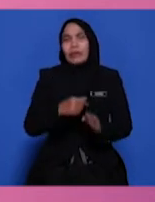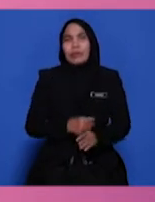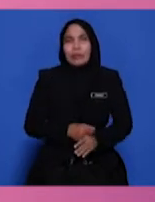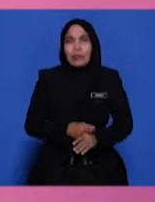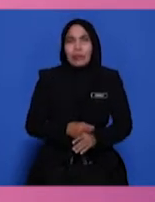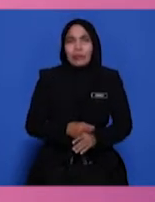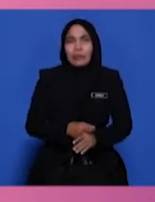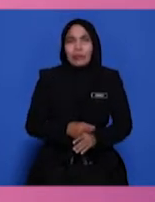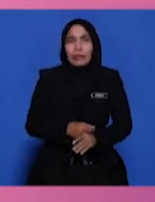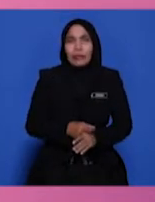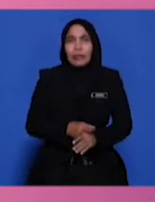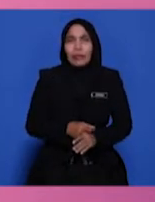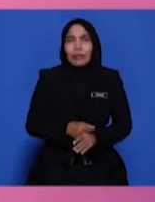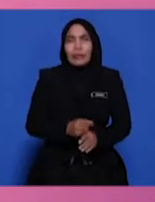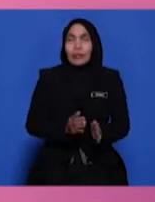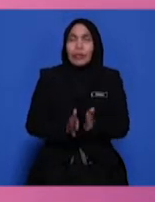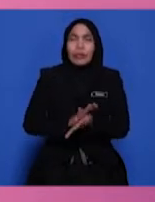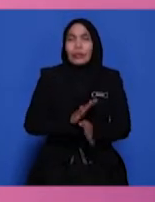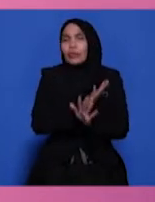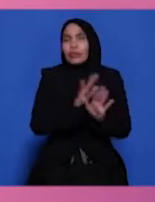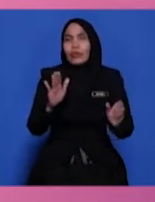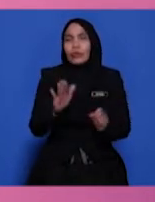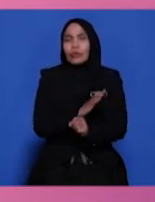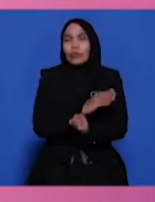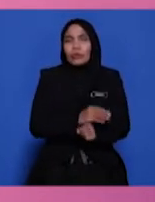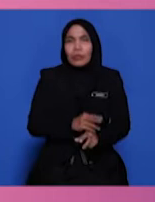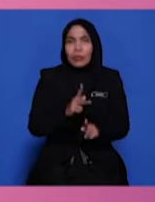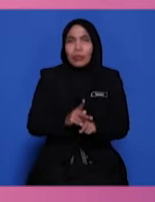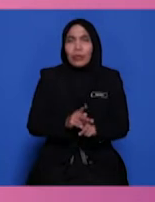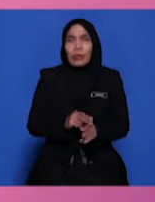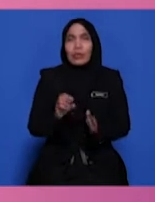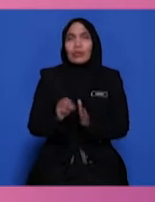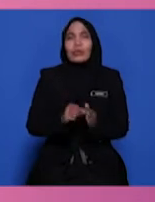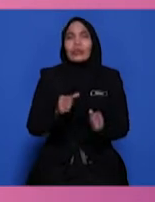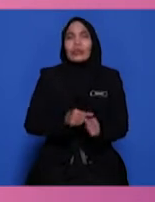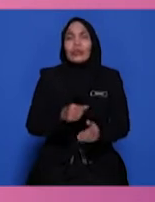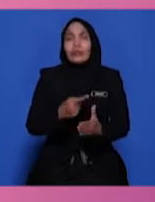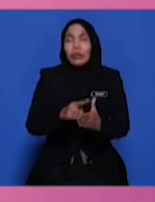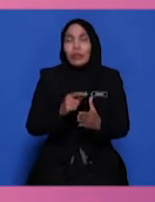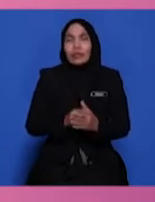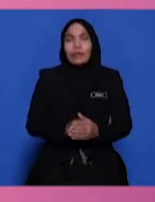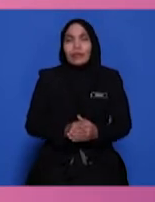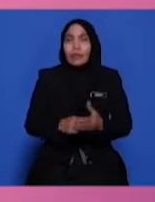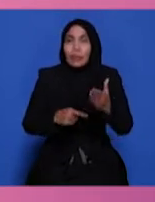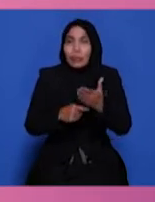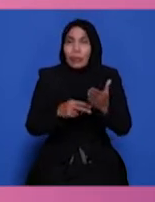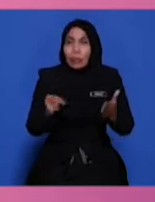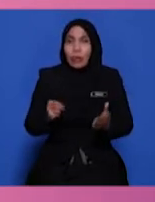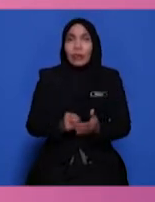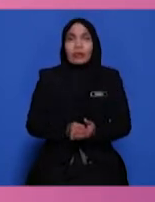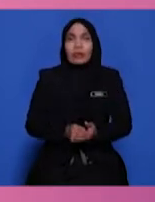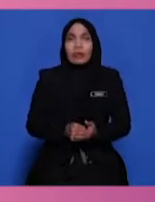RM650. Maka tidak cukup simpanan setiap bulan. Tambahan yang diperlukan ialah